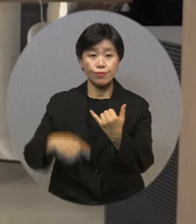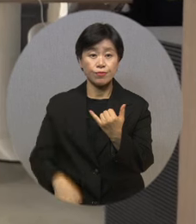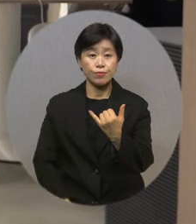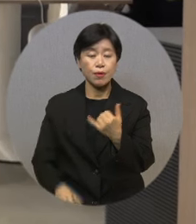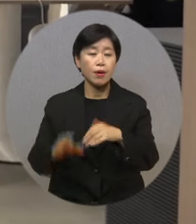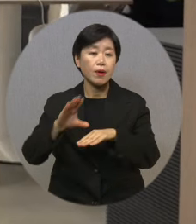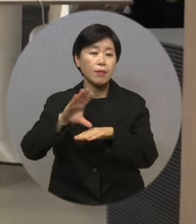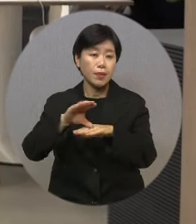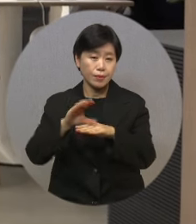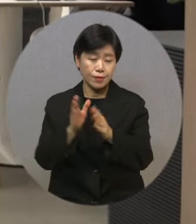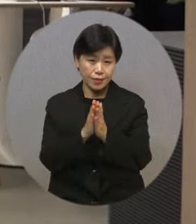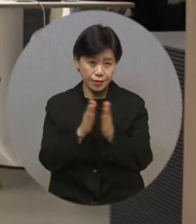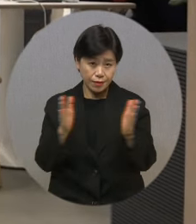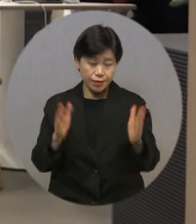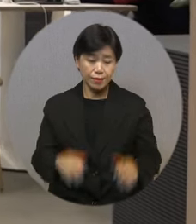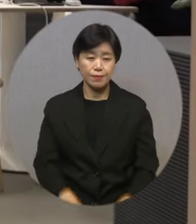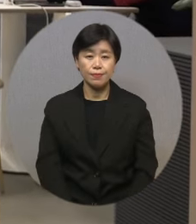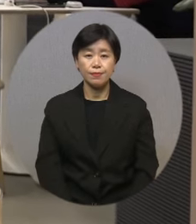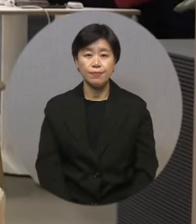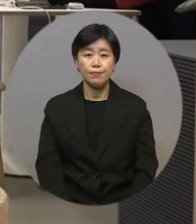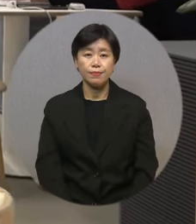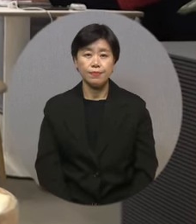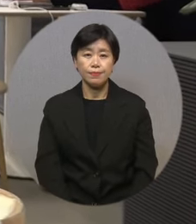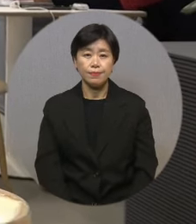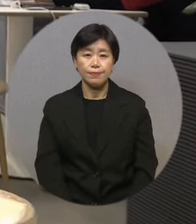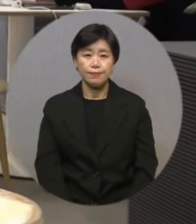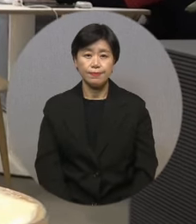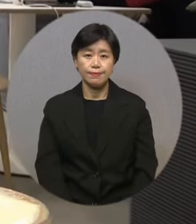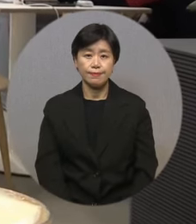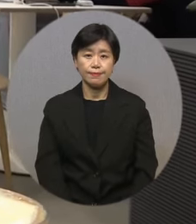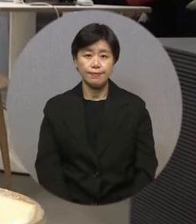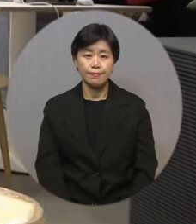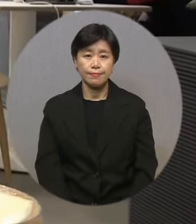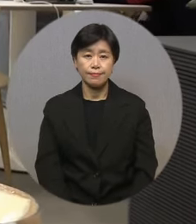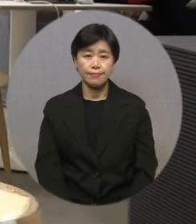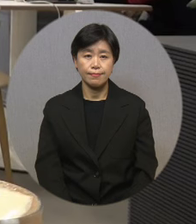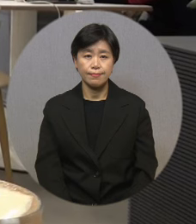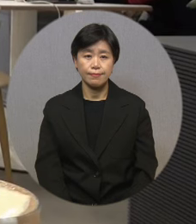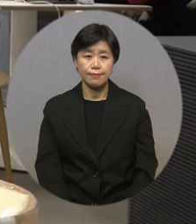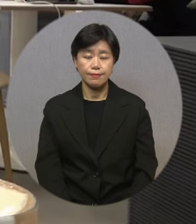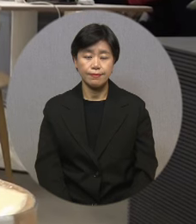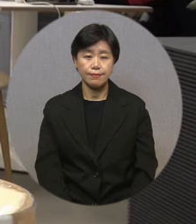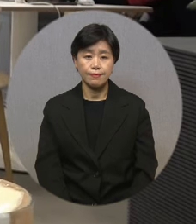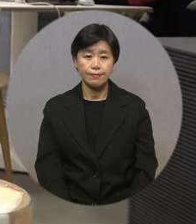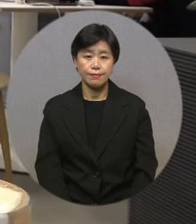크리에이터와 그리고 그 프로그램을 다 마치고